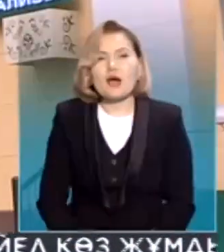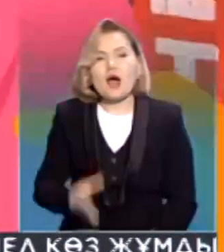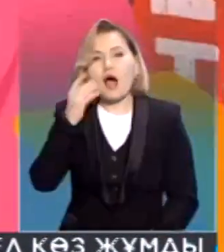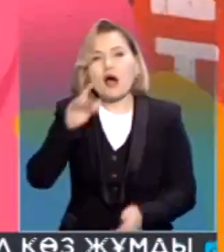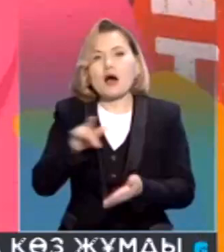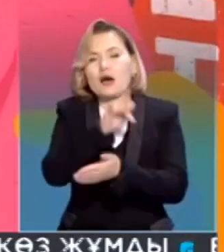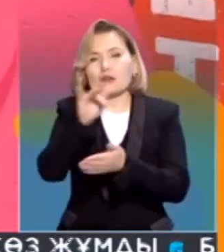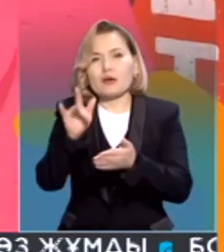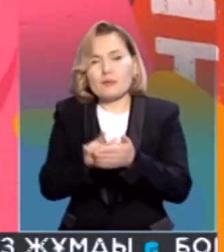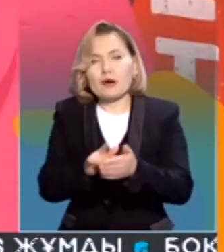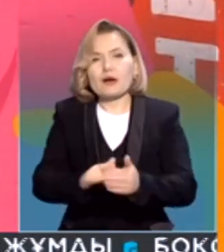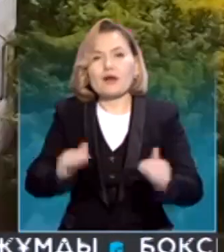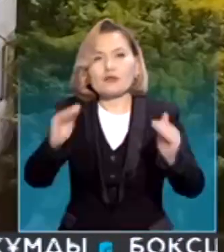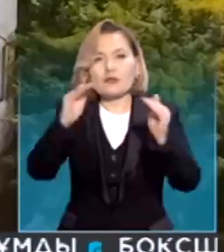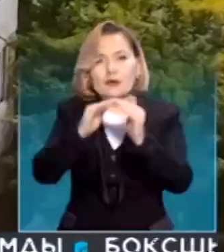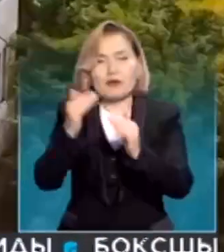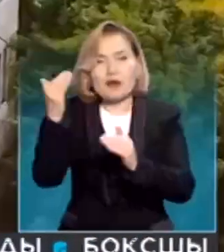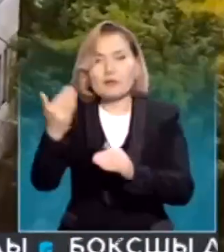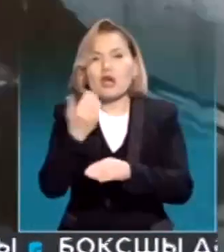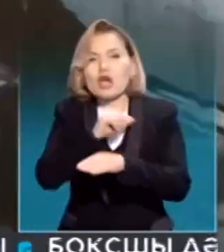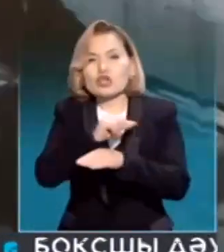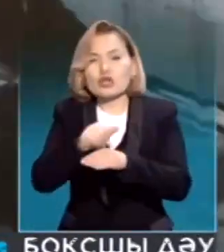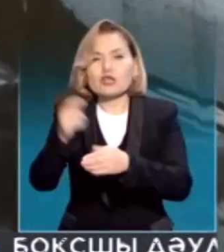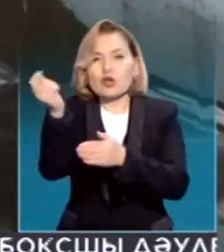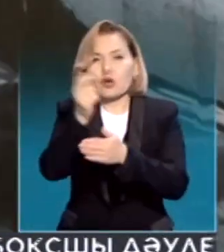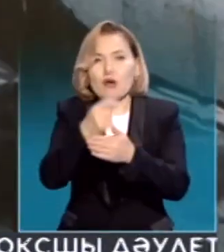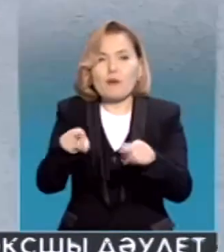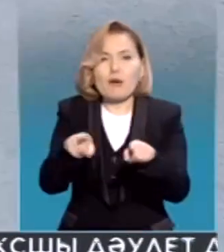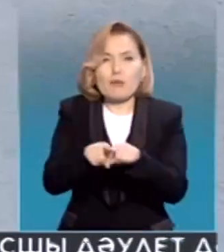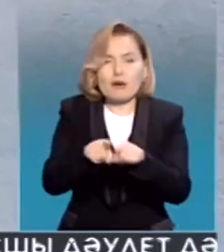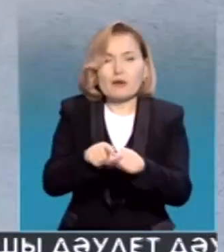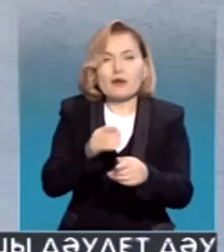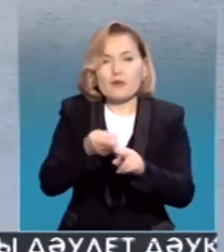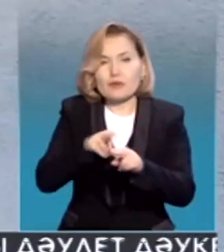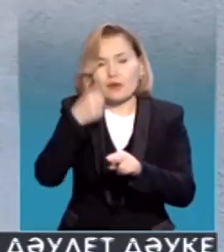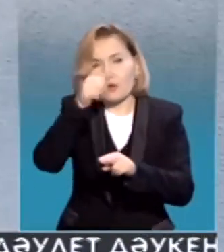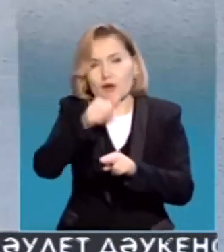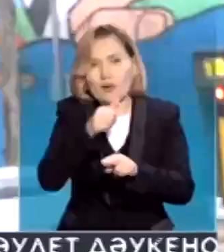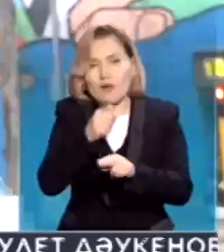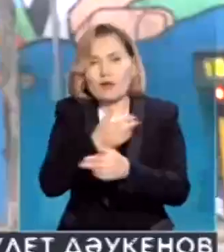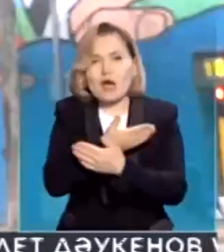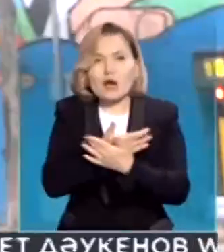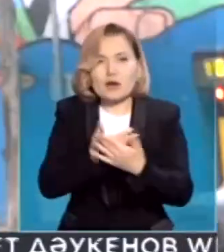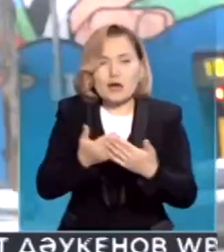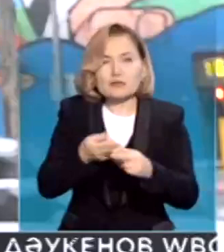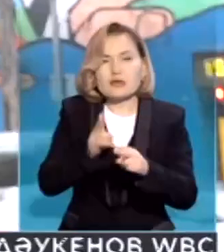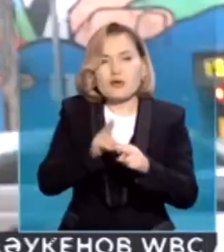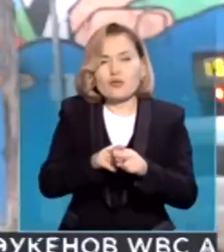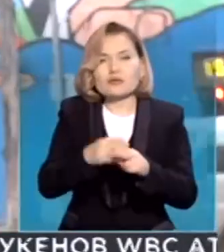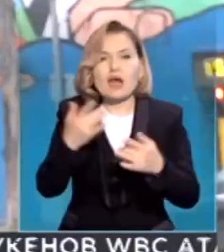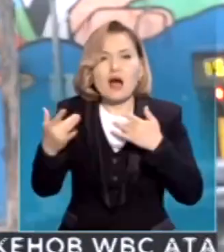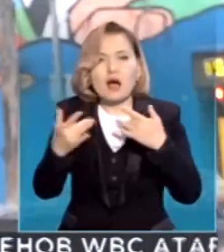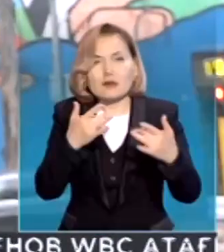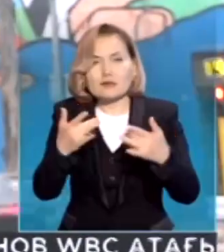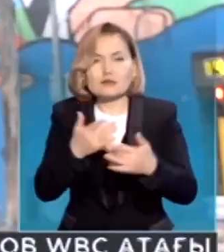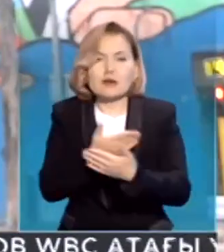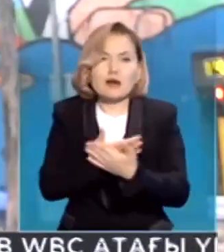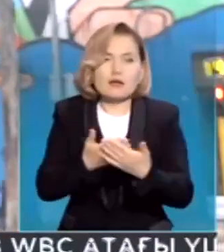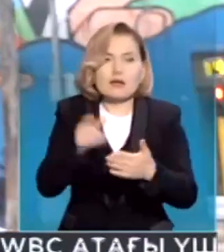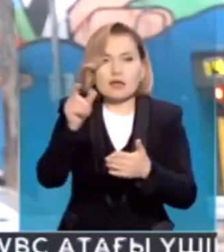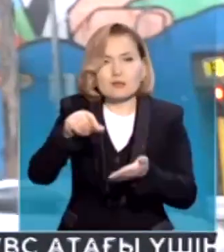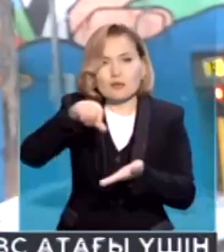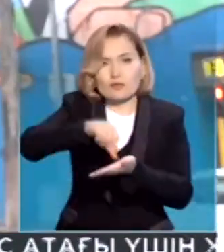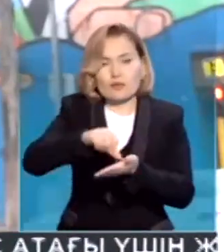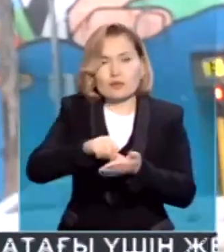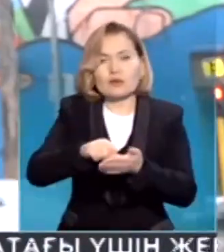Алматының ғимараттары қазақстандық және шетелдік суретшілердің туындыларына бай. Биыл толыға түспек. Арбат Фест қайта ретке